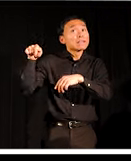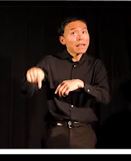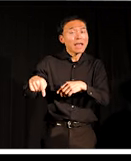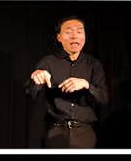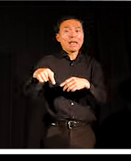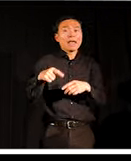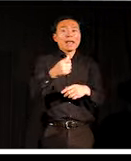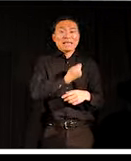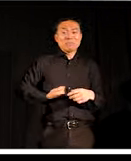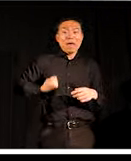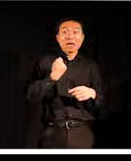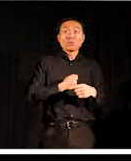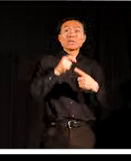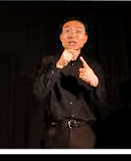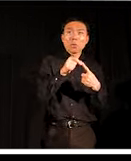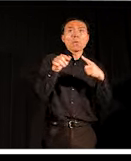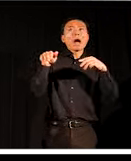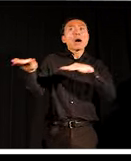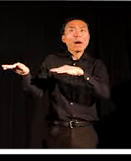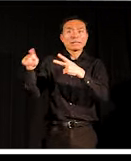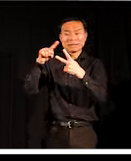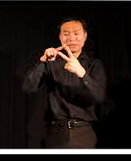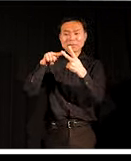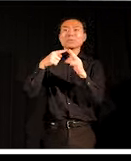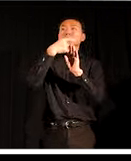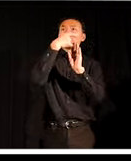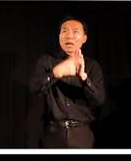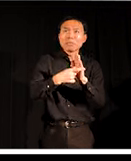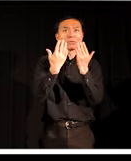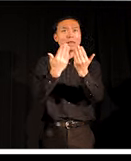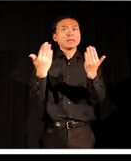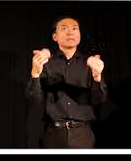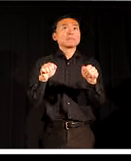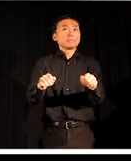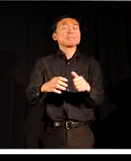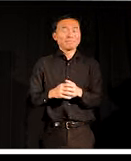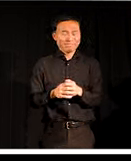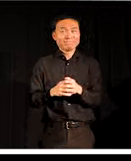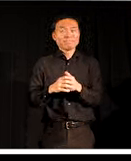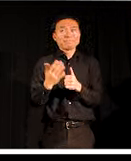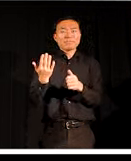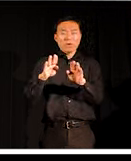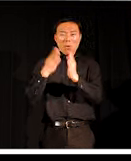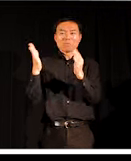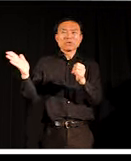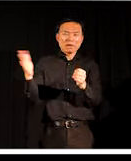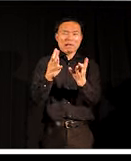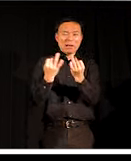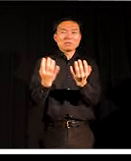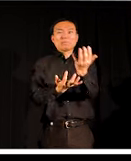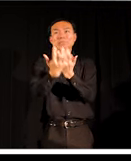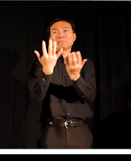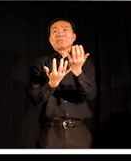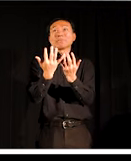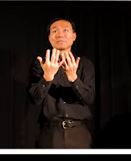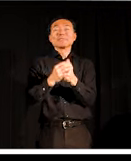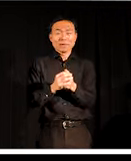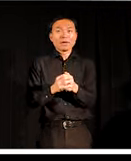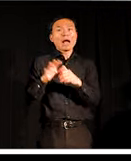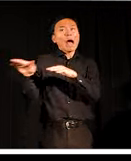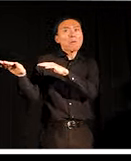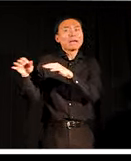テーマの展示会を開催してますえオープン以来たくさんの方々にご来場いただいていてハワイ周知時も